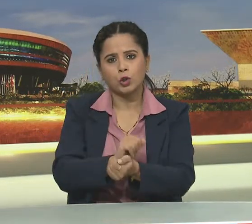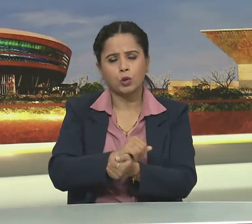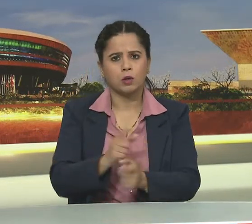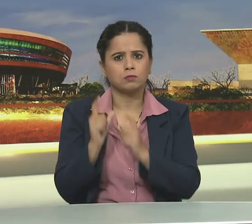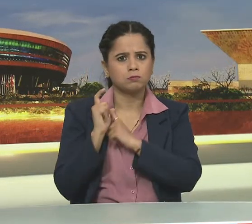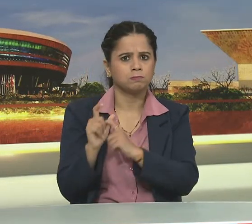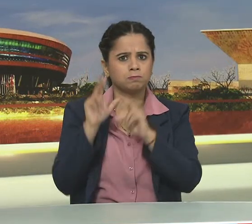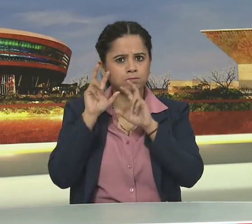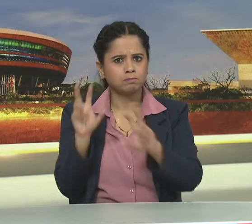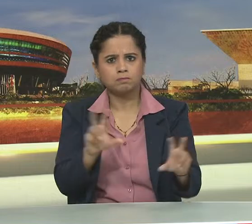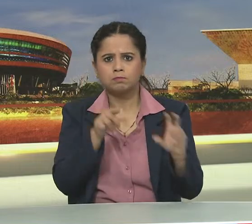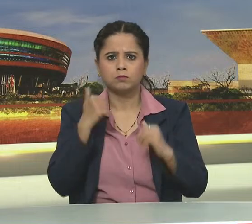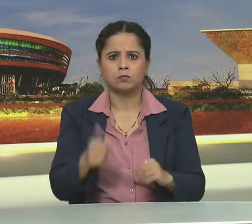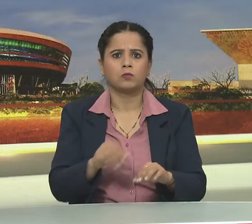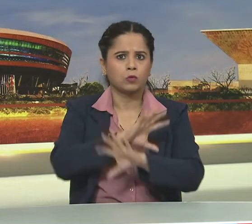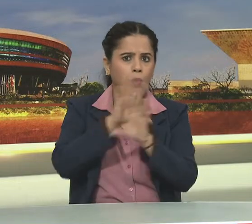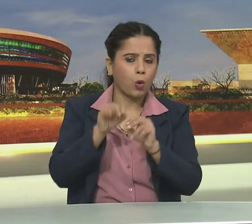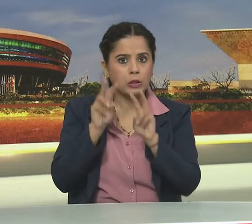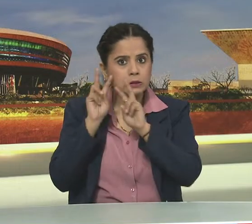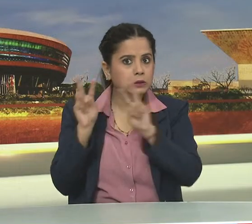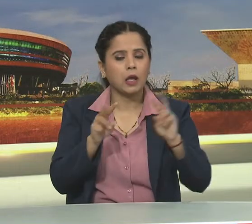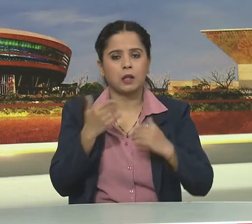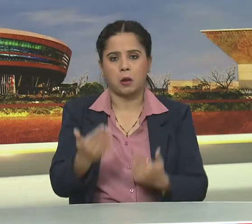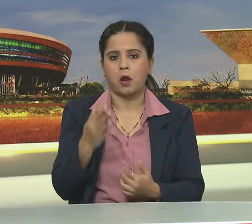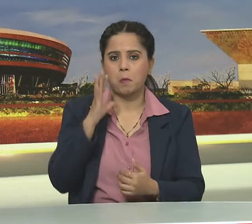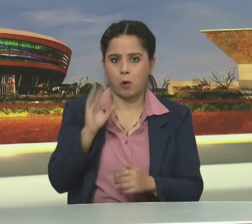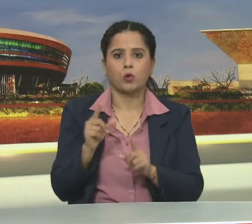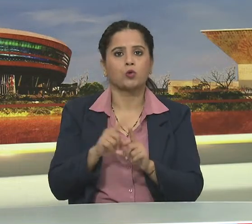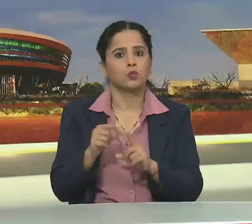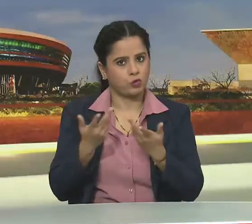पुख्ता व्यवस्था सुनिश्चित की गई है।